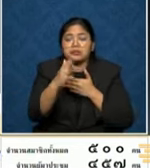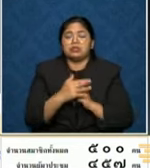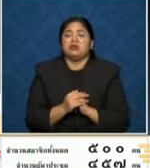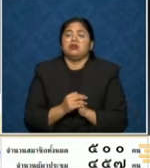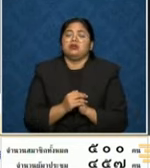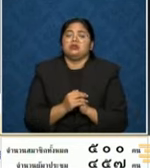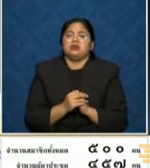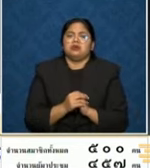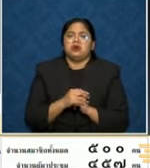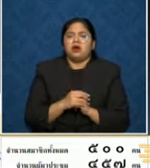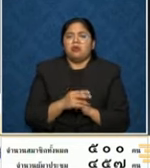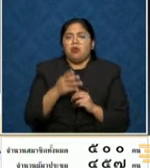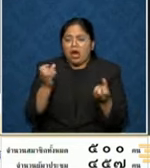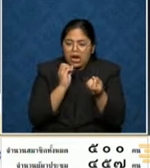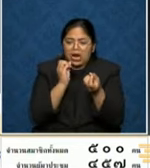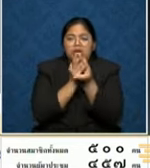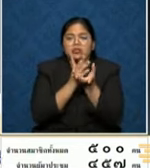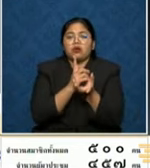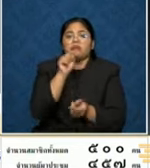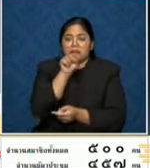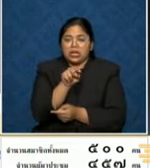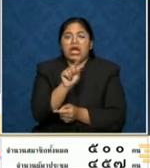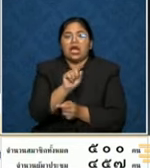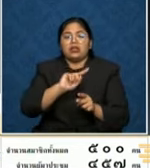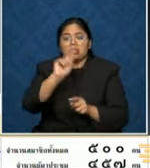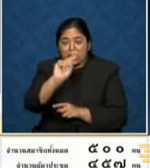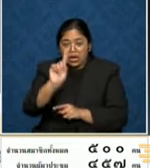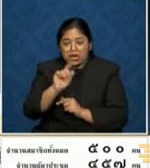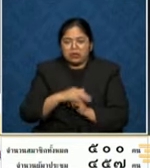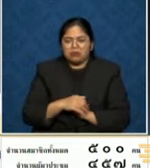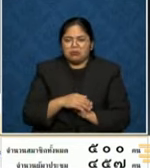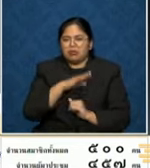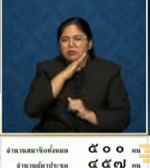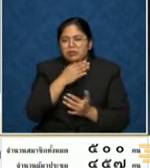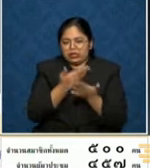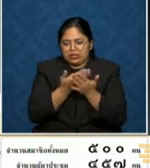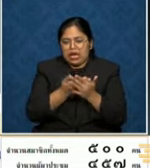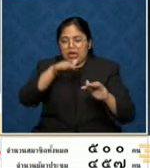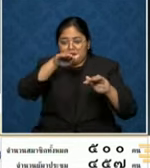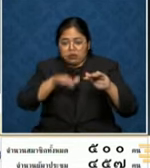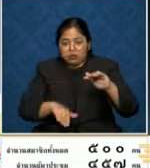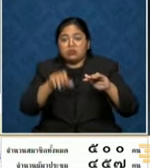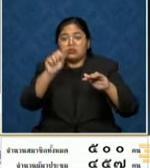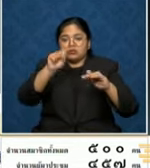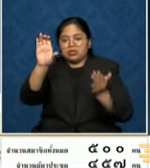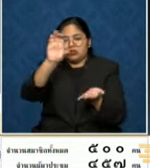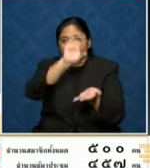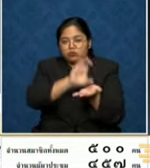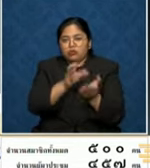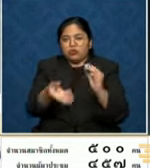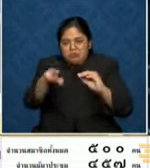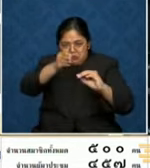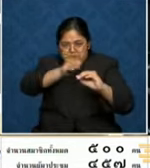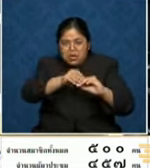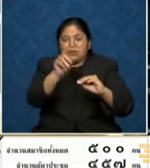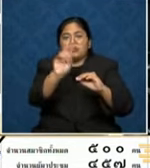าสิ่งที่เกิดขึ้นจากการที่ท่านได้มีการมีมาตรการลดรายจ่ายเหล่านี้มันมีต้นทุนที่มันเกิดขึ้นค่ะ